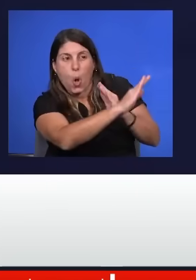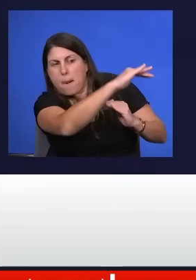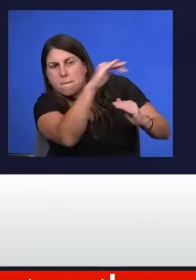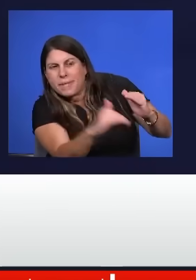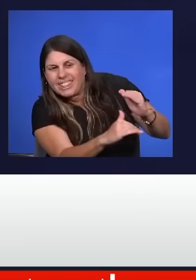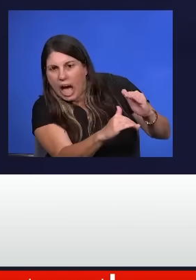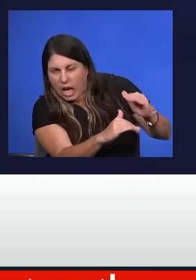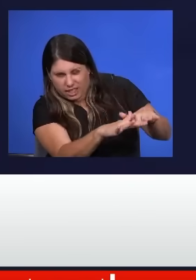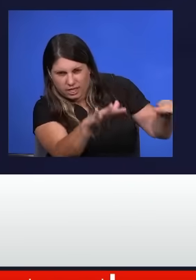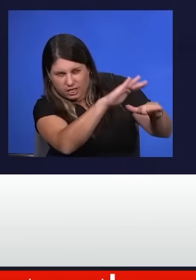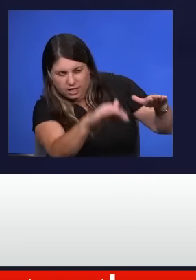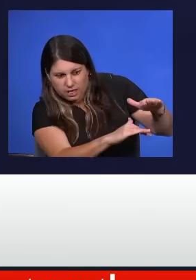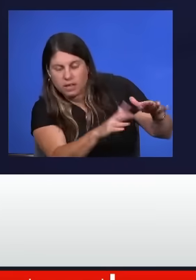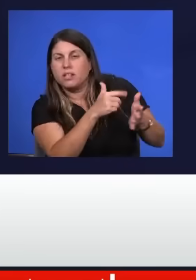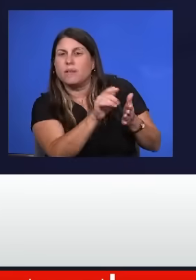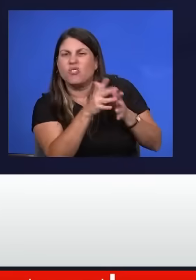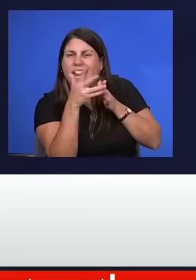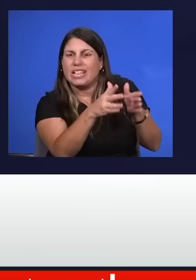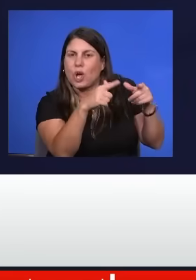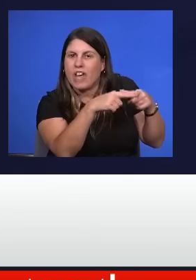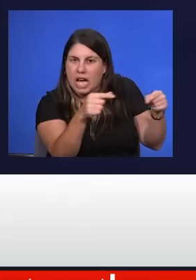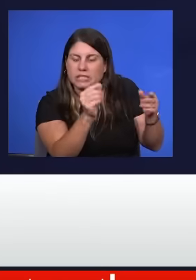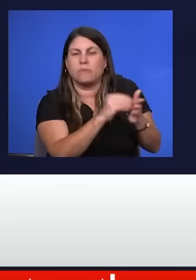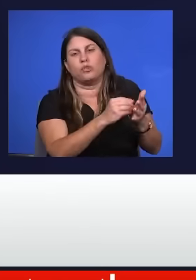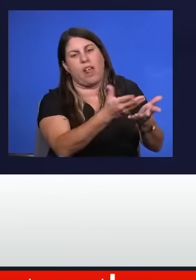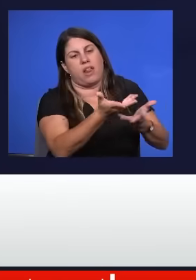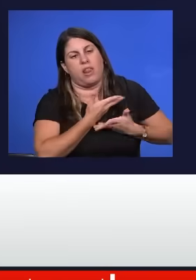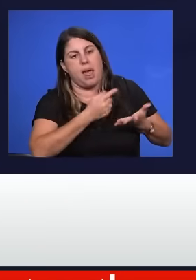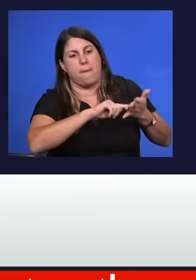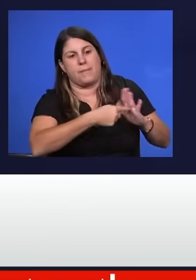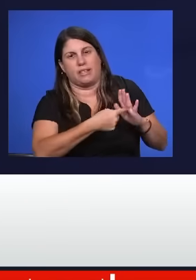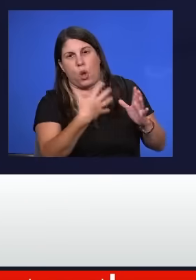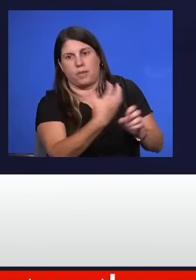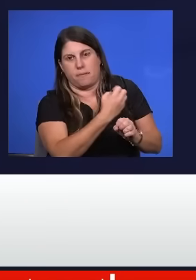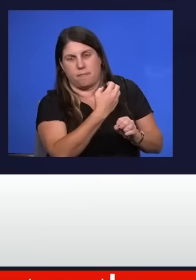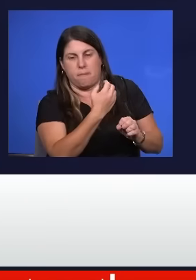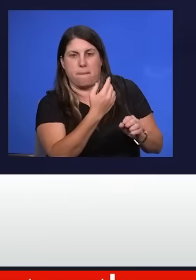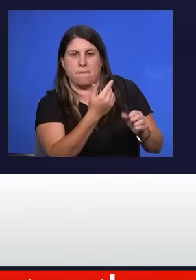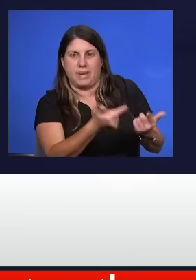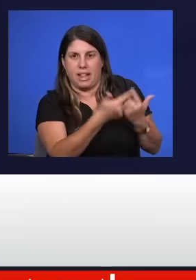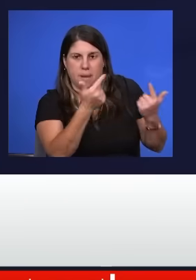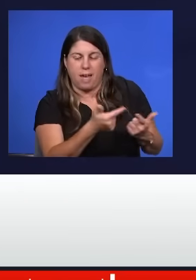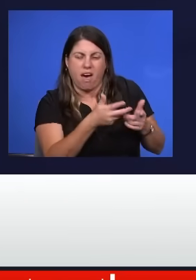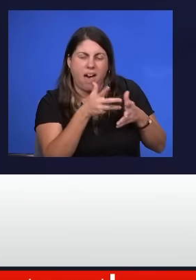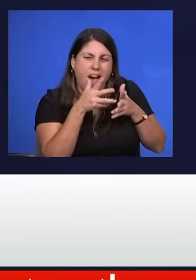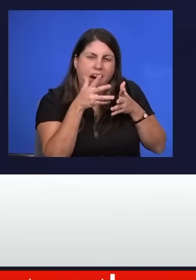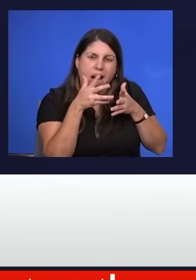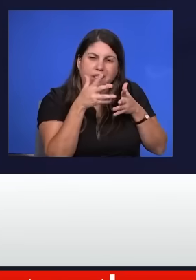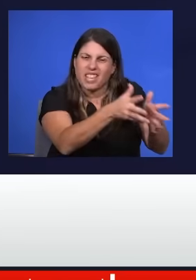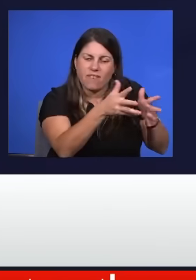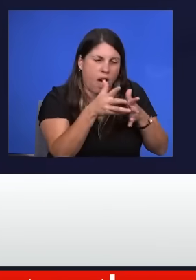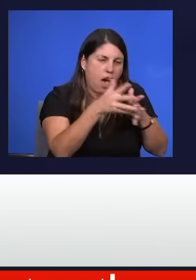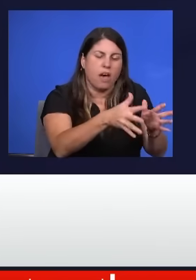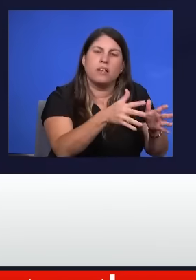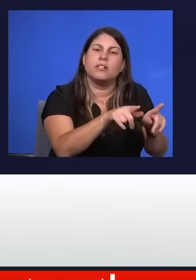לתקוף בעזה על מנת להשיג את מטרות המלחמה. כל תקיפה כזאת הולכת ומחזקת אותנו ומשפרת את מצבנו